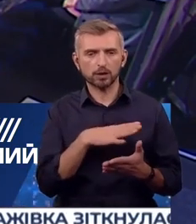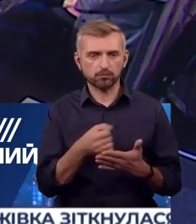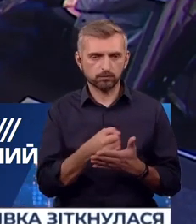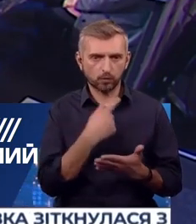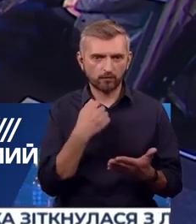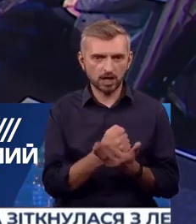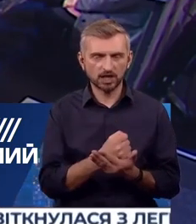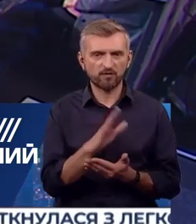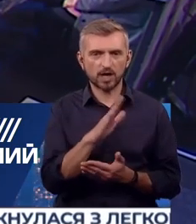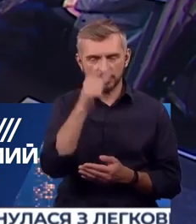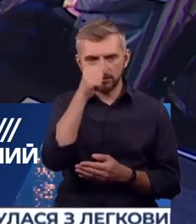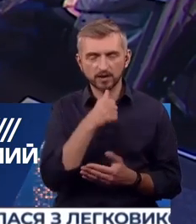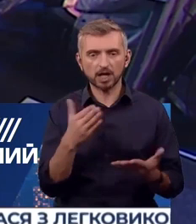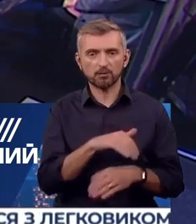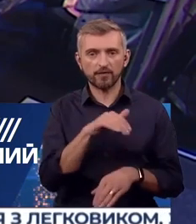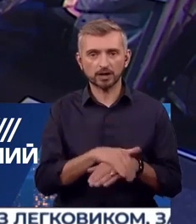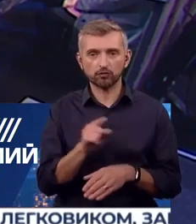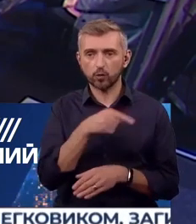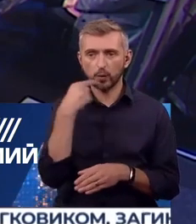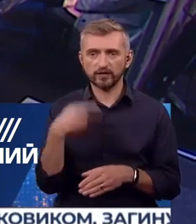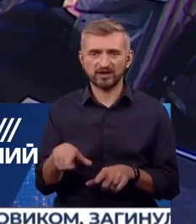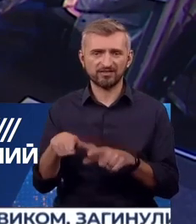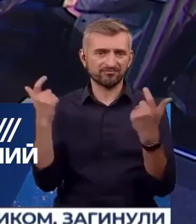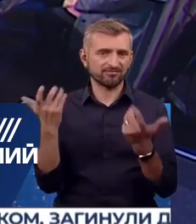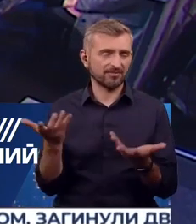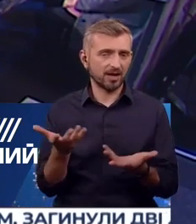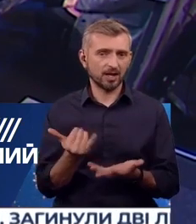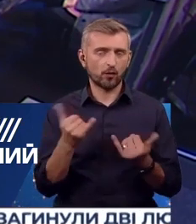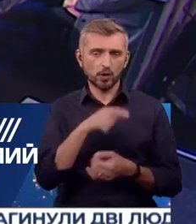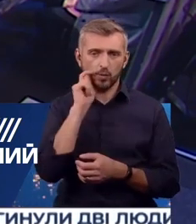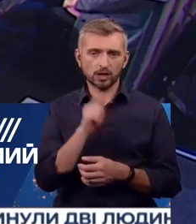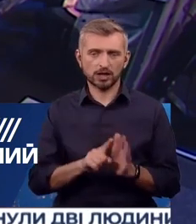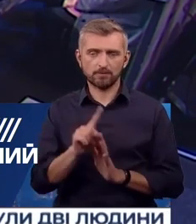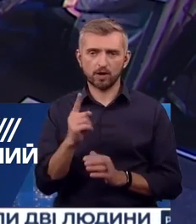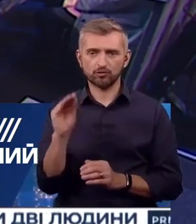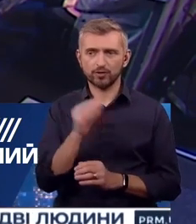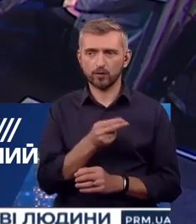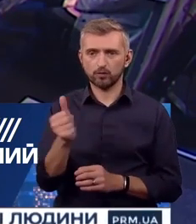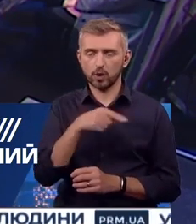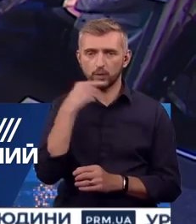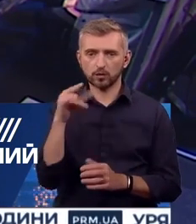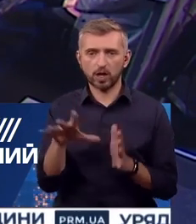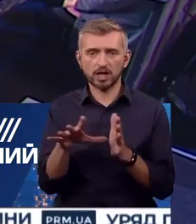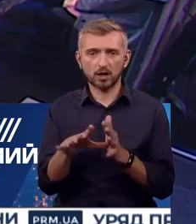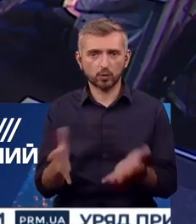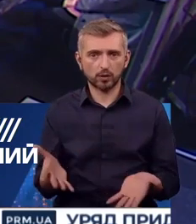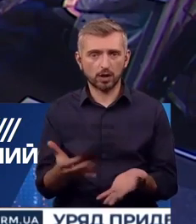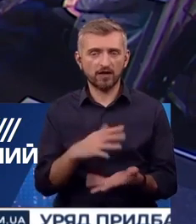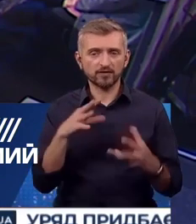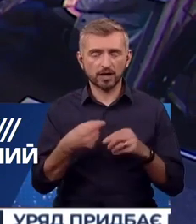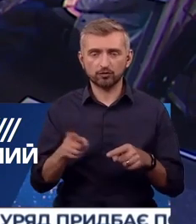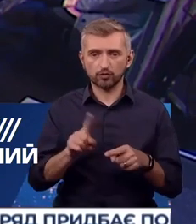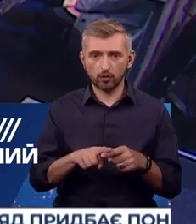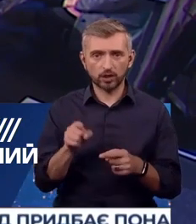вересні місяці, якими фактично з Росії зняли санкції. І сьогодні Україна з 1 жовтня купує російську енергетику. Внаслідок цього